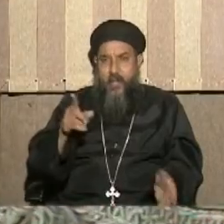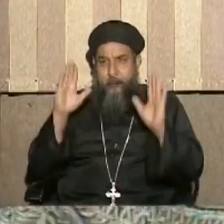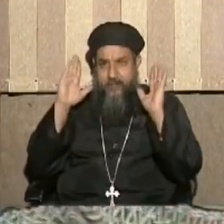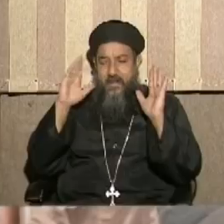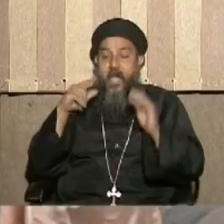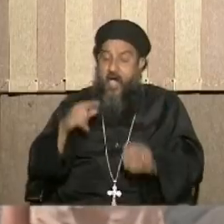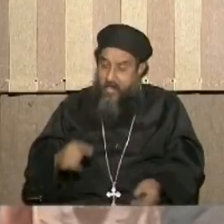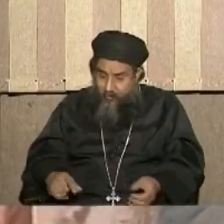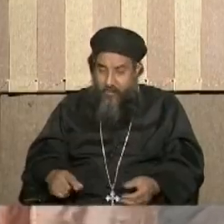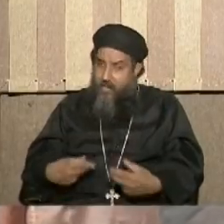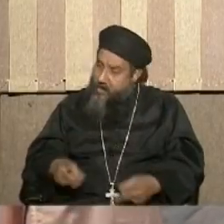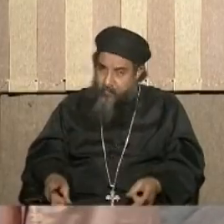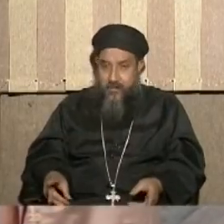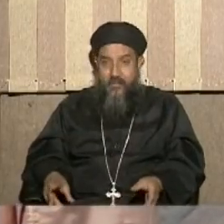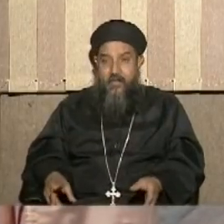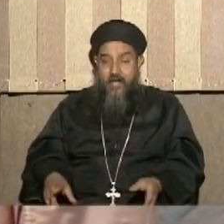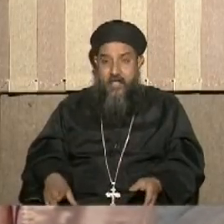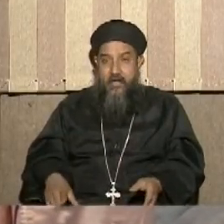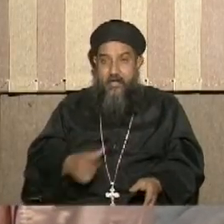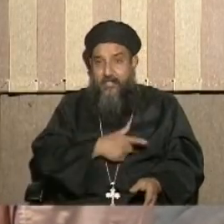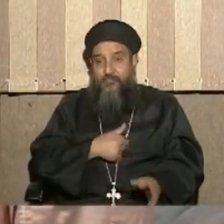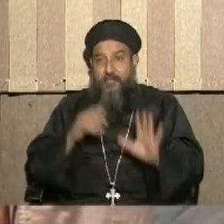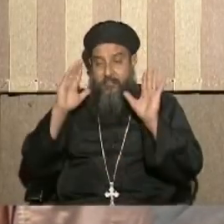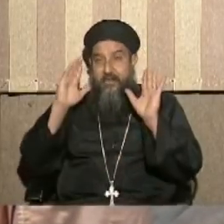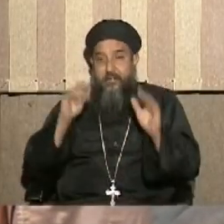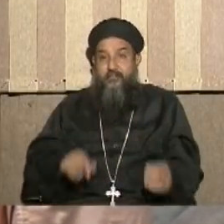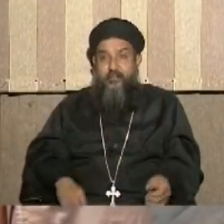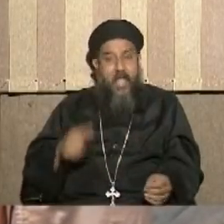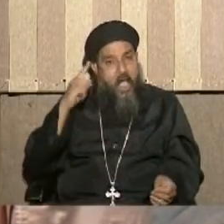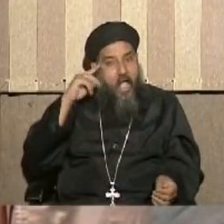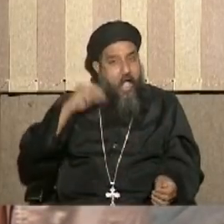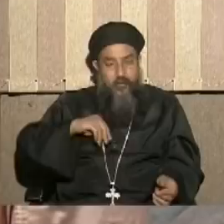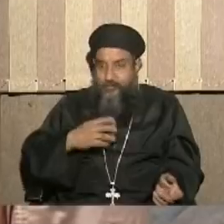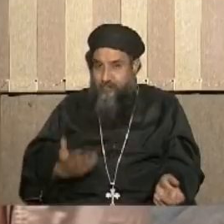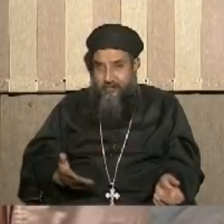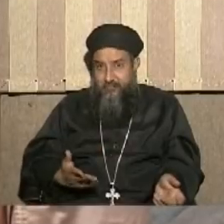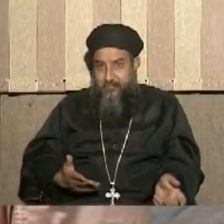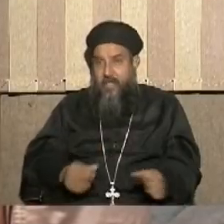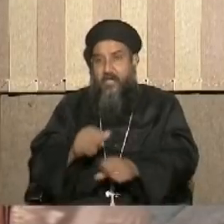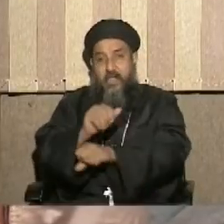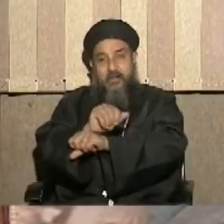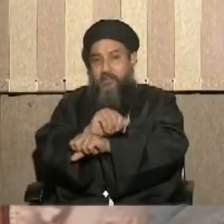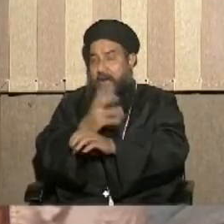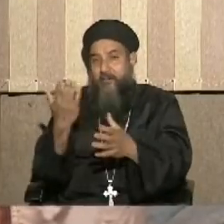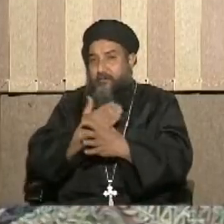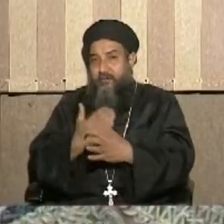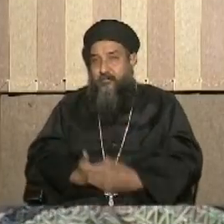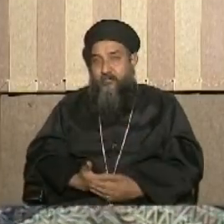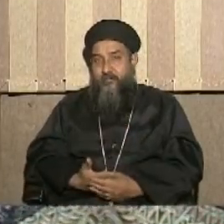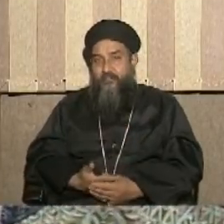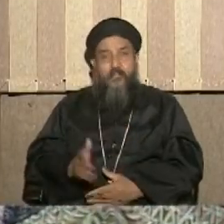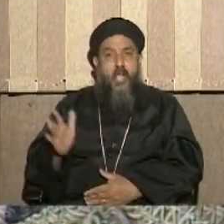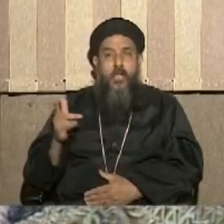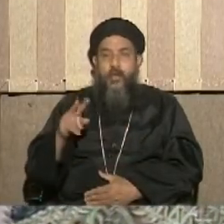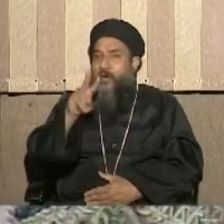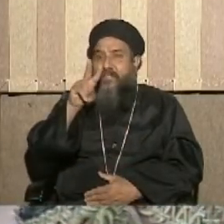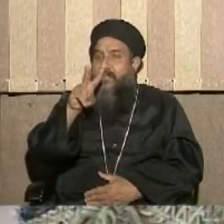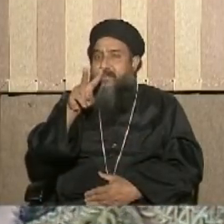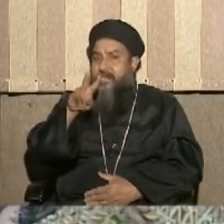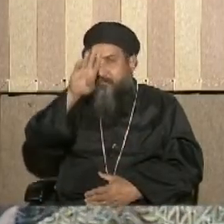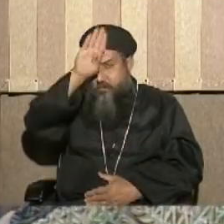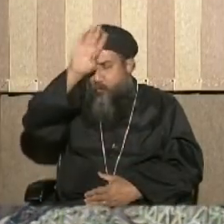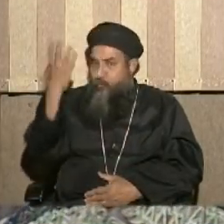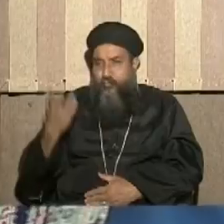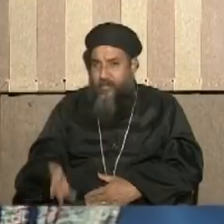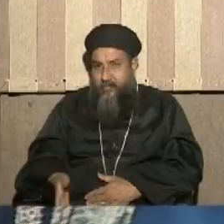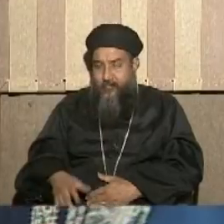انت مينا؟ ايوه يا صاحب السعاده، بس ممكن اعرف انتوا ليه قبضتم عليا وعلى رجالتي؟ ماكسيموس ودوماديوس دول